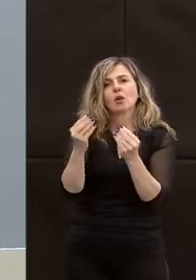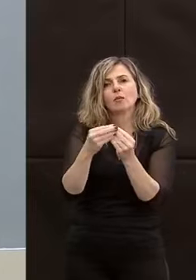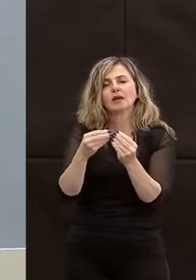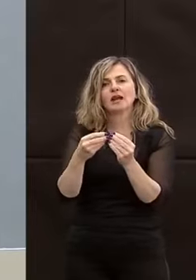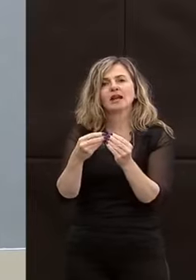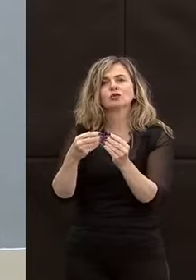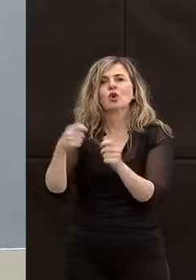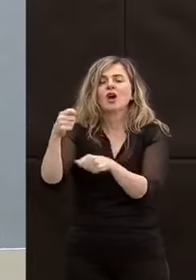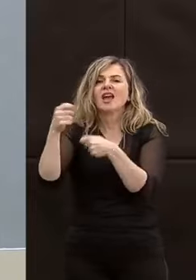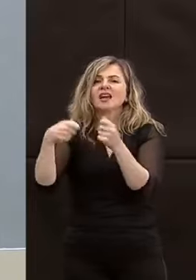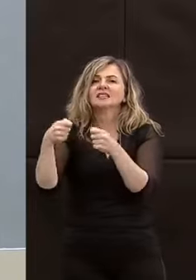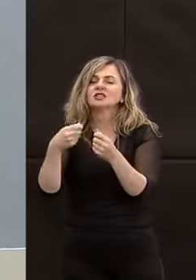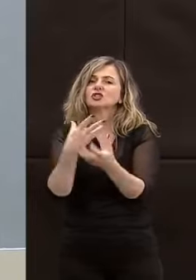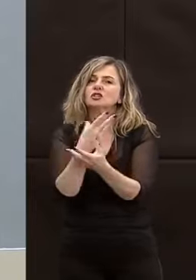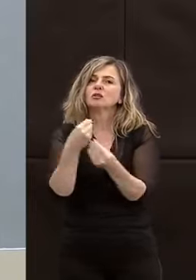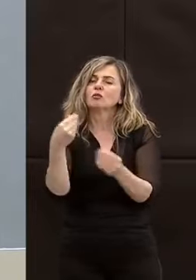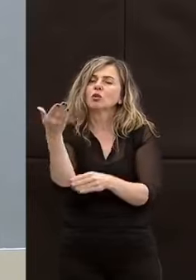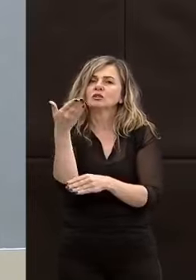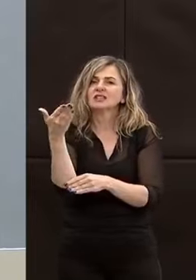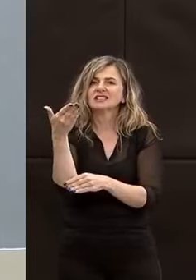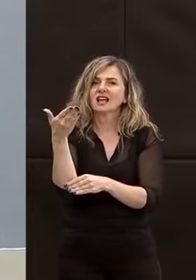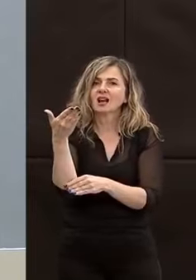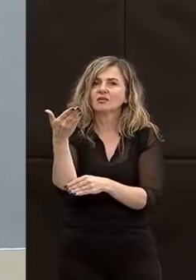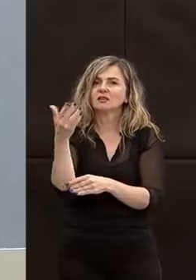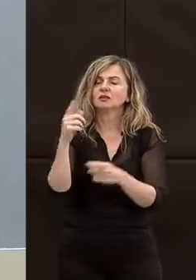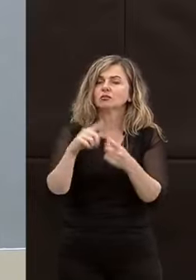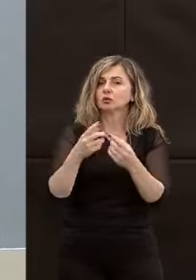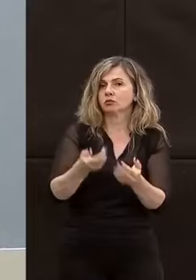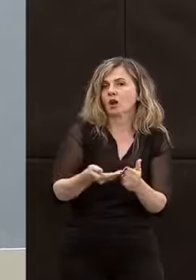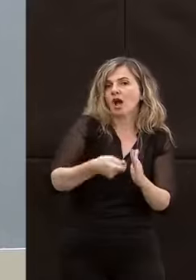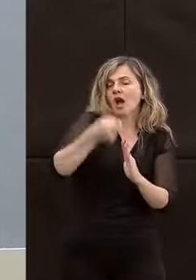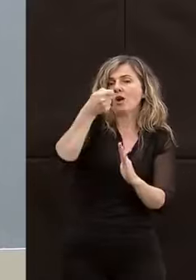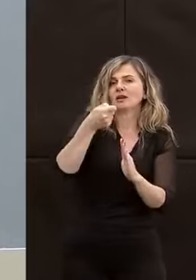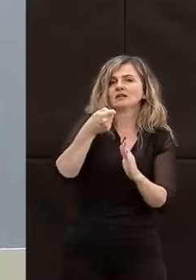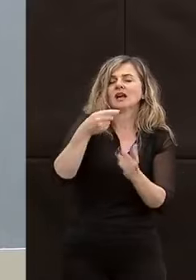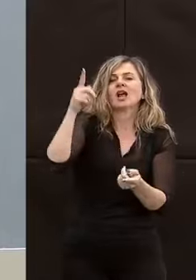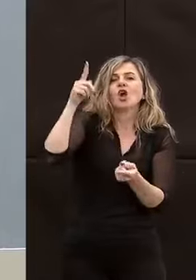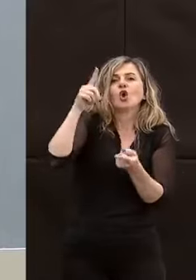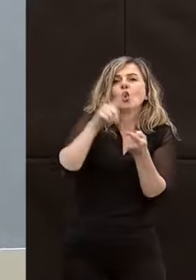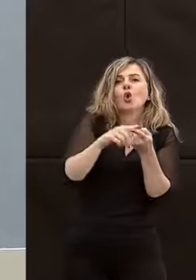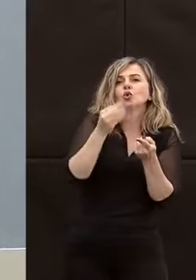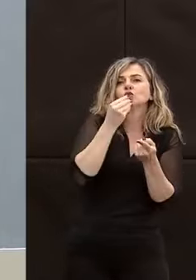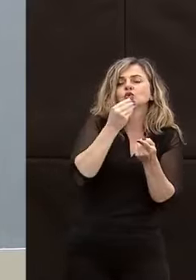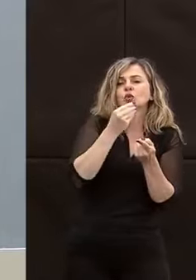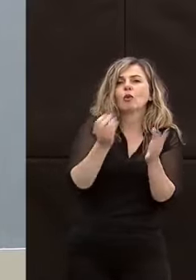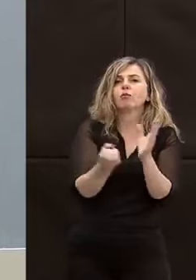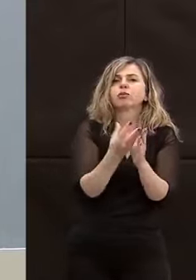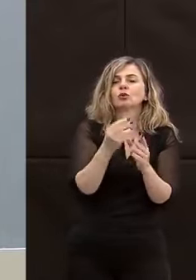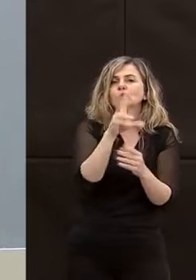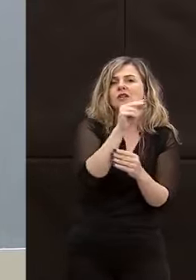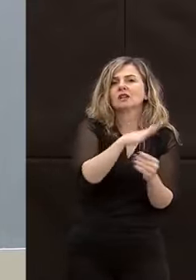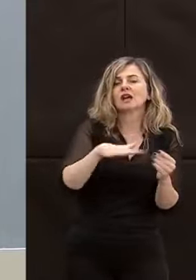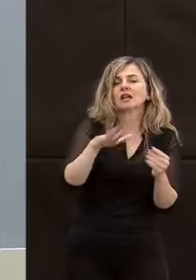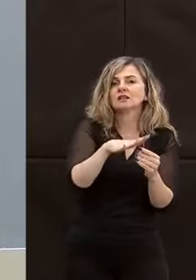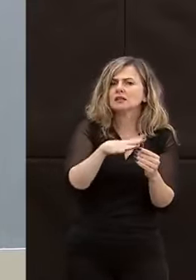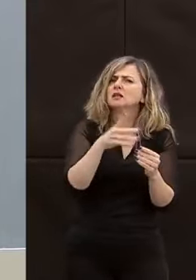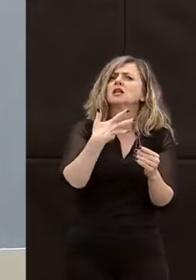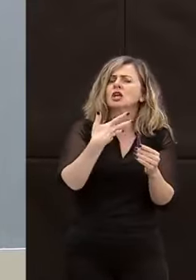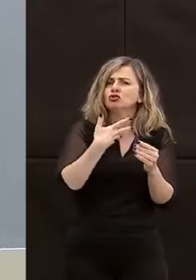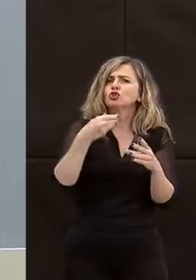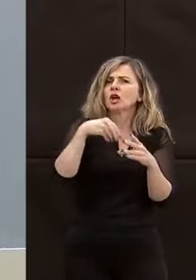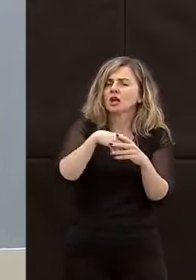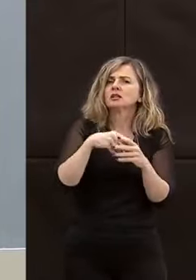multiservizi ma anche per potenziare il consumo dei prodotti locali trentini aveva questo impegno